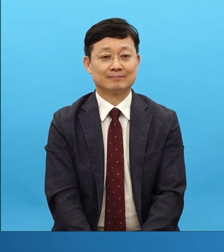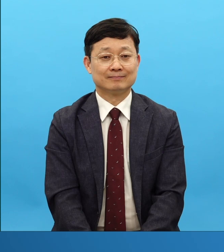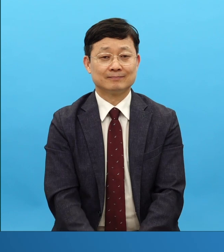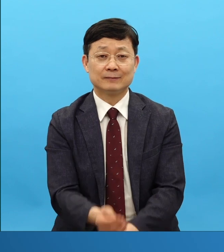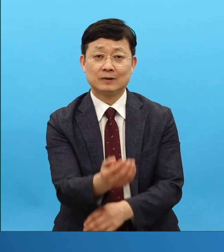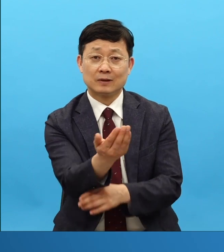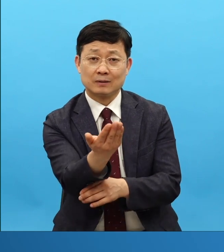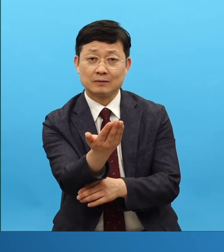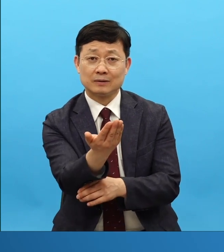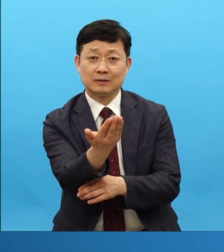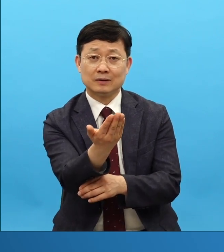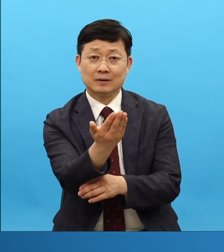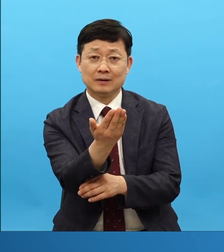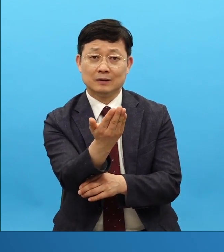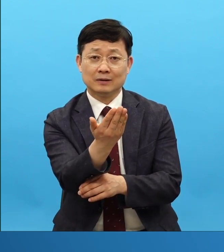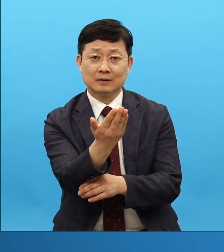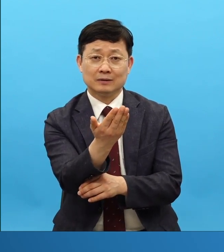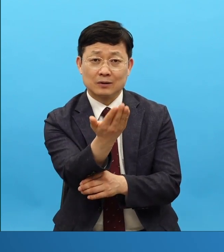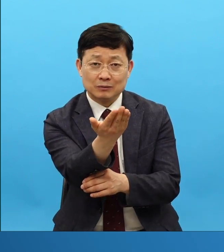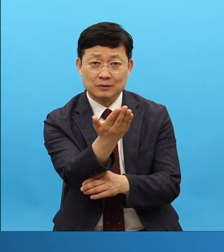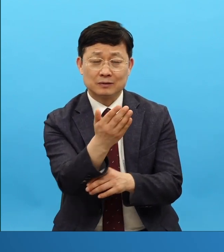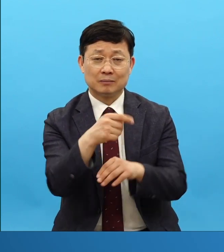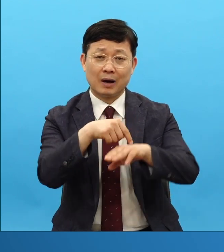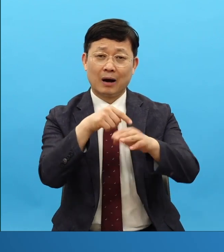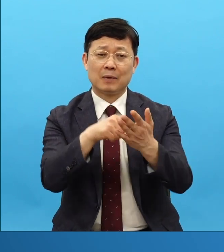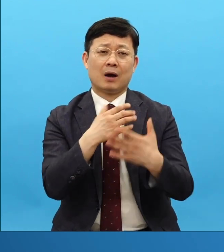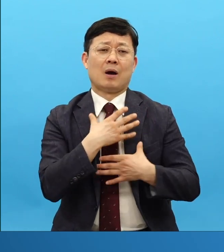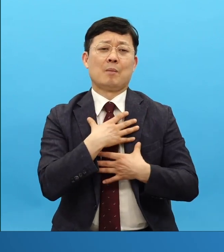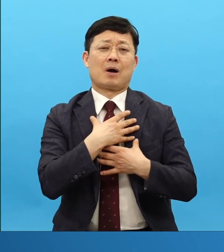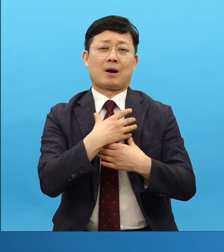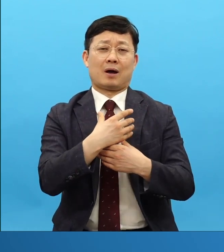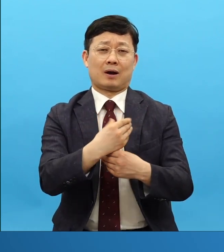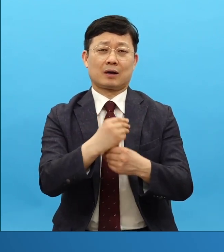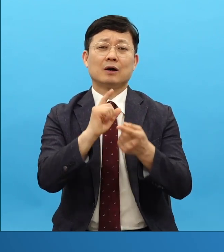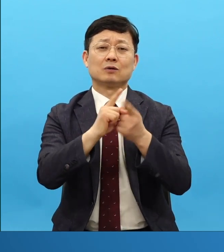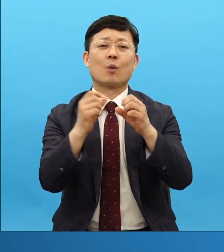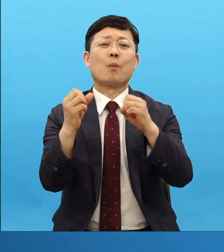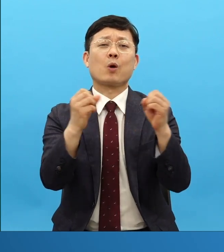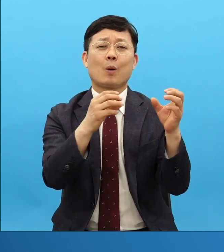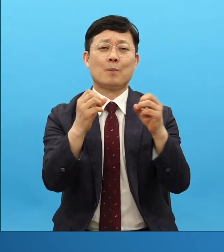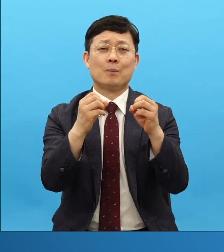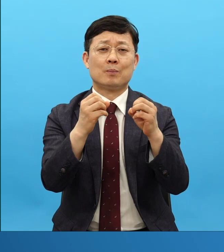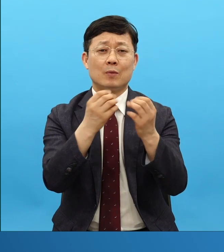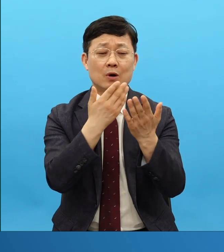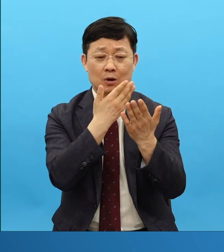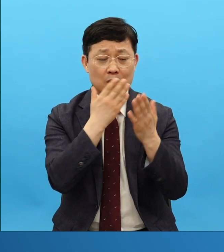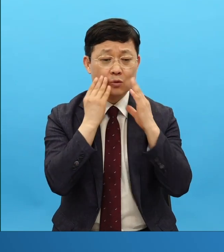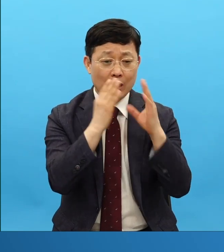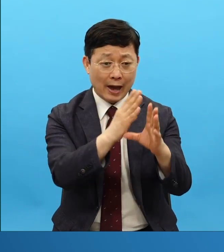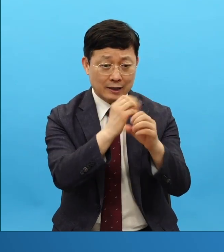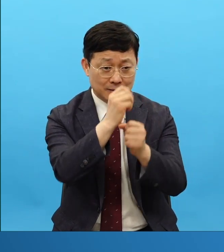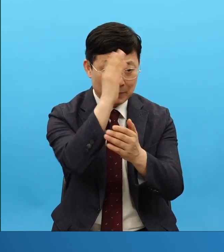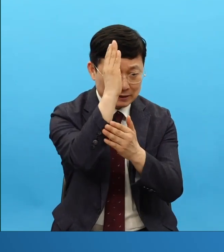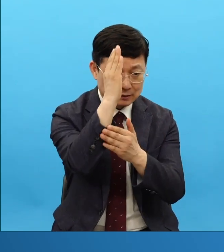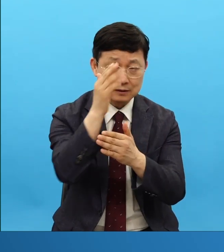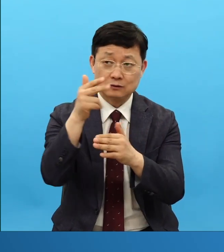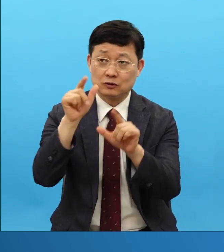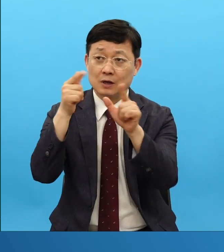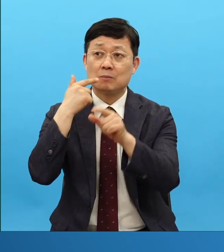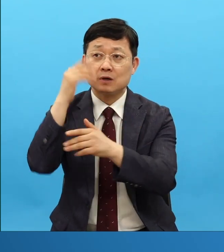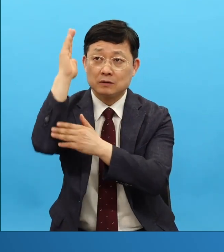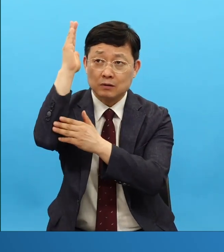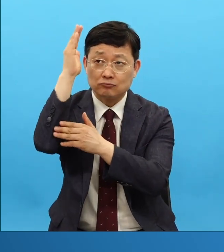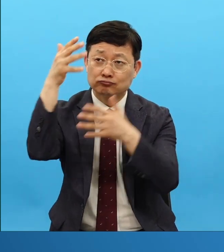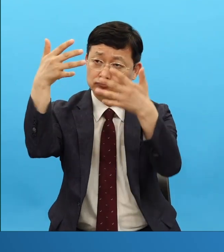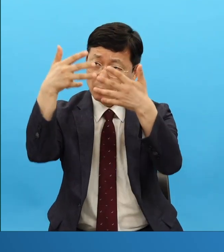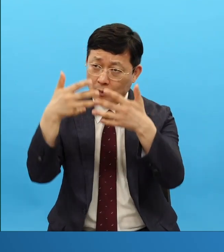있는 이걸 키를 둬야 돼요. And you must have the key that they could freely give forum. 핵심에서 나오는 말씀과 강단에서 말씀이 나오는 건 당연한